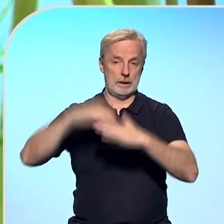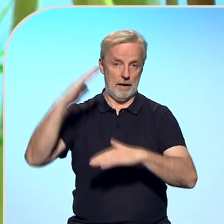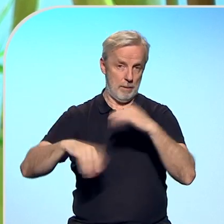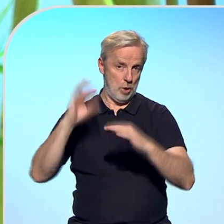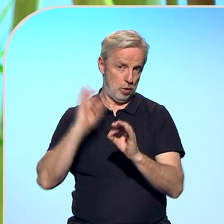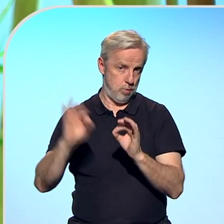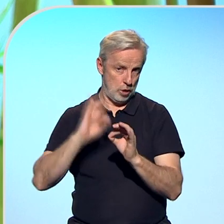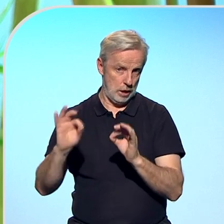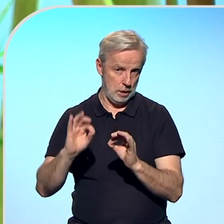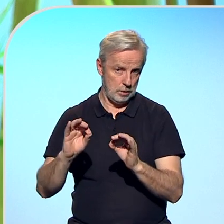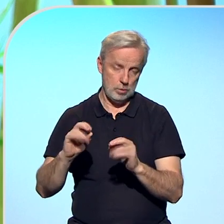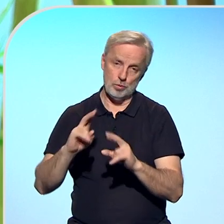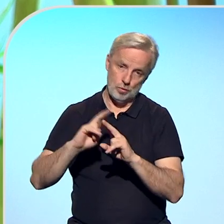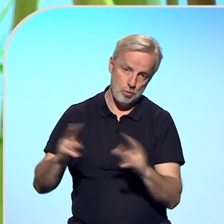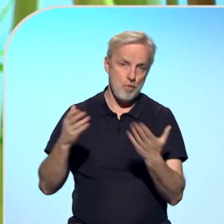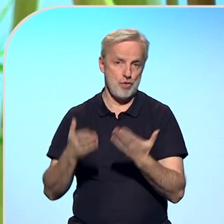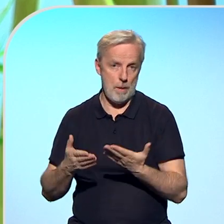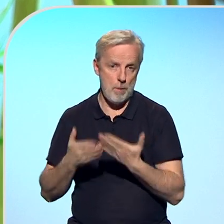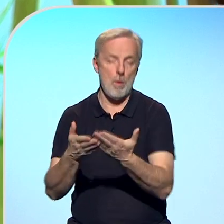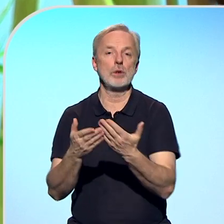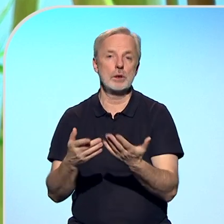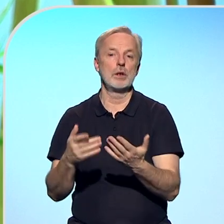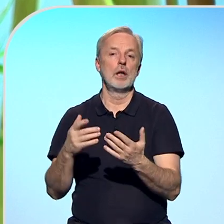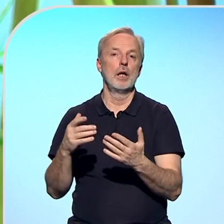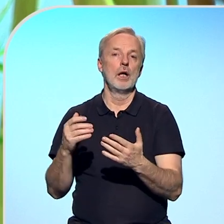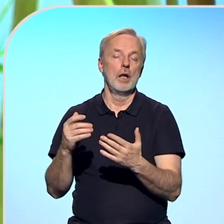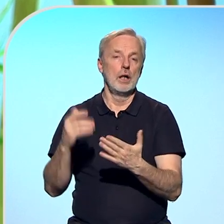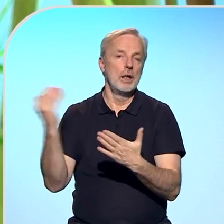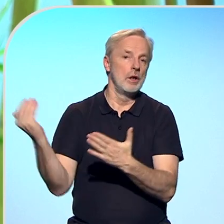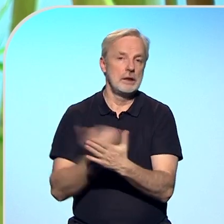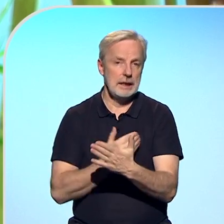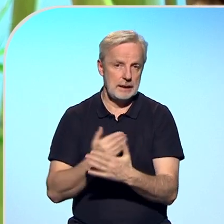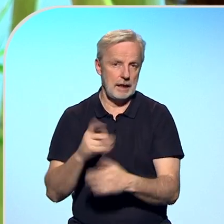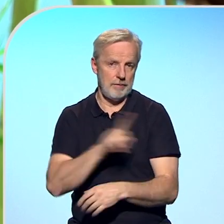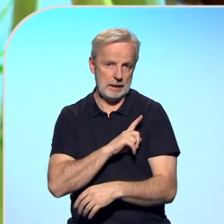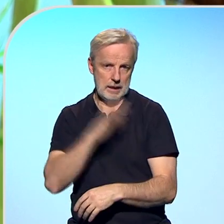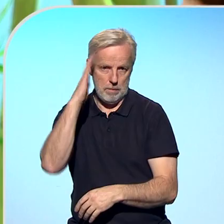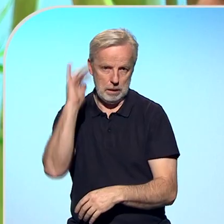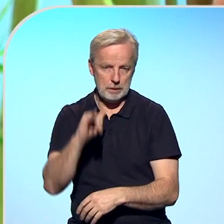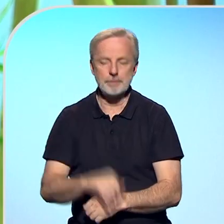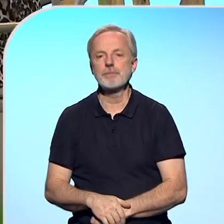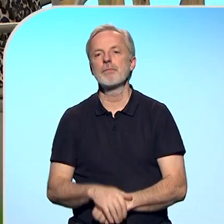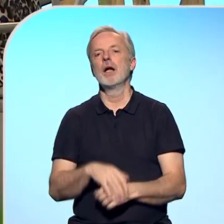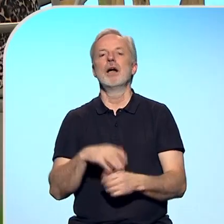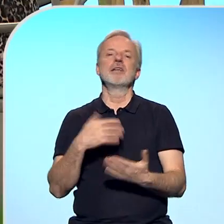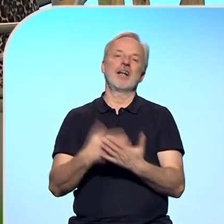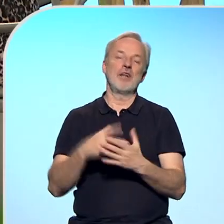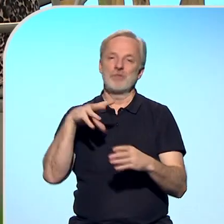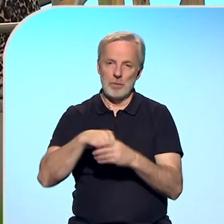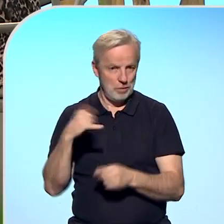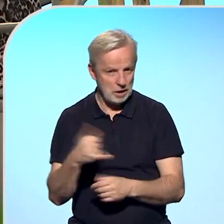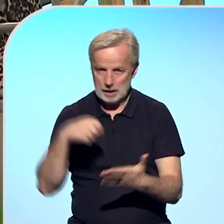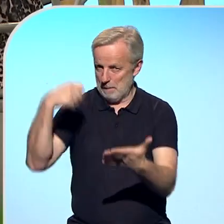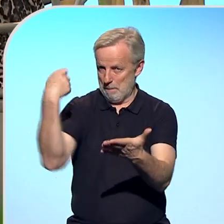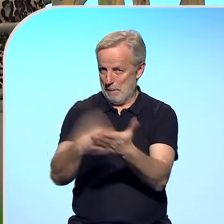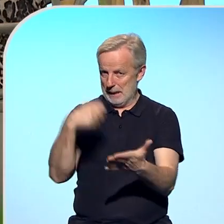nějakou funkci a dopomoc nám získat vlastně naše bývání. Je to tedy vždy o nějakém půjčení si peněz,